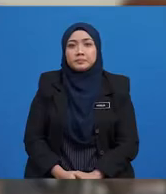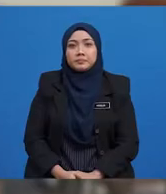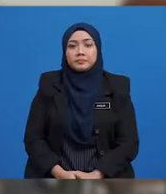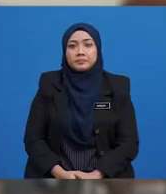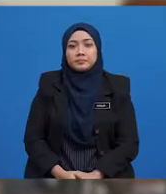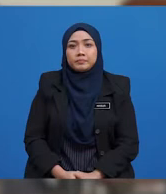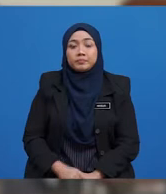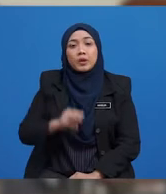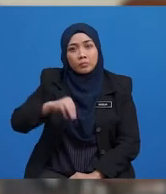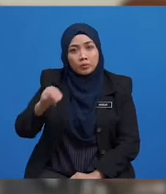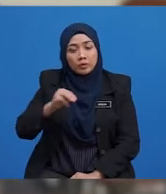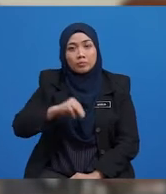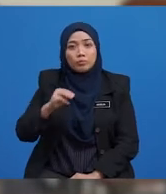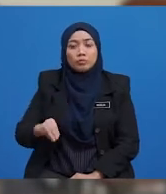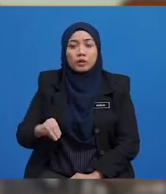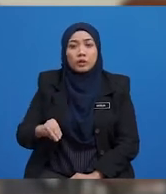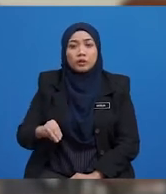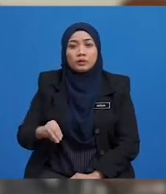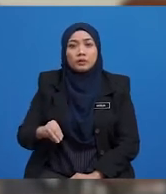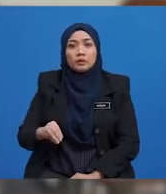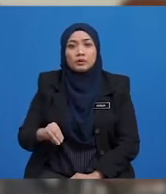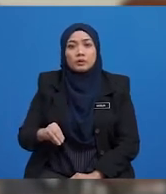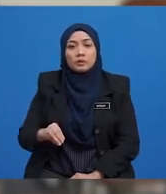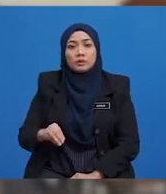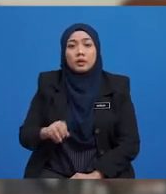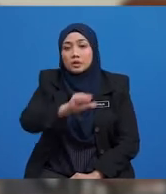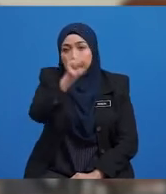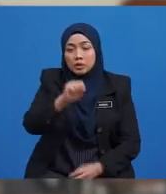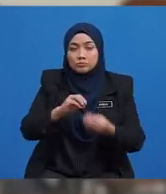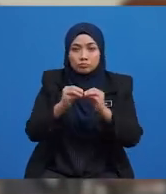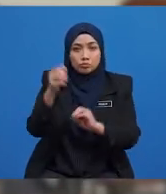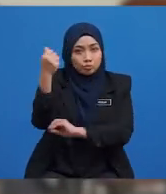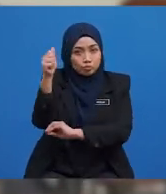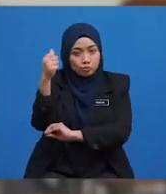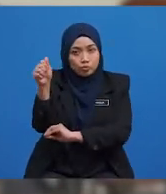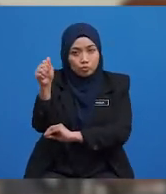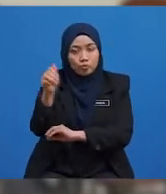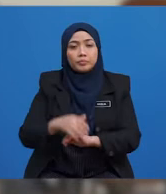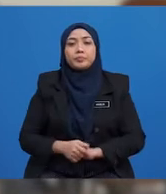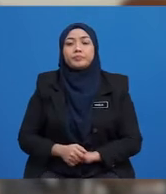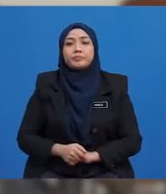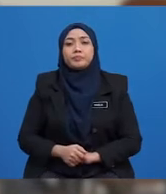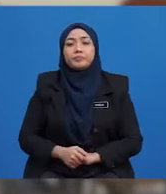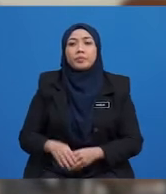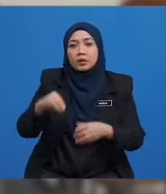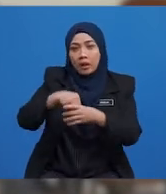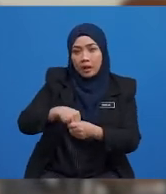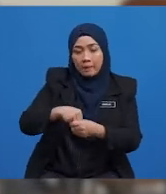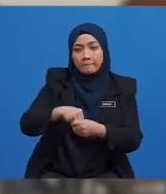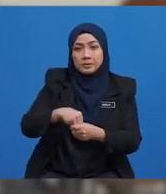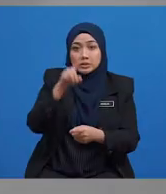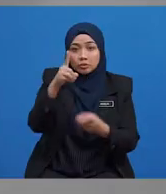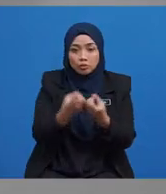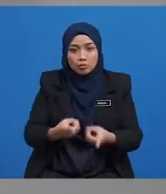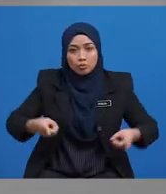Hai murid-murid, seterusnya adalah soalan seperti berikut. Dalam sebuah